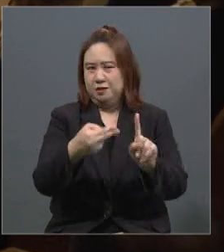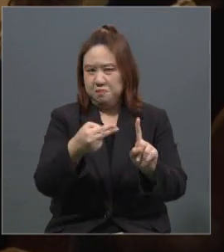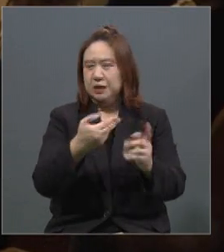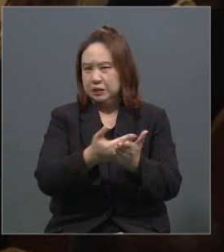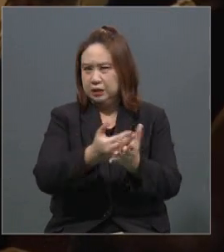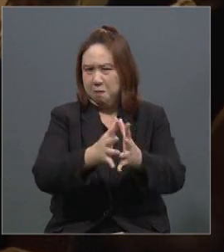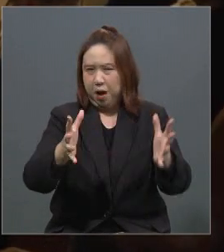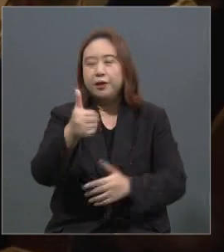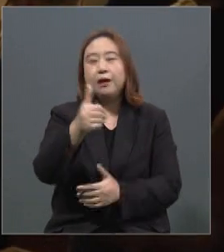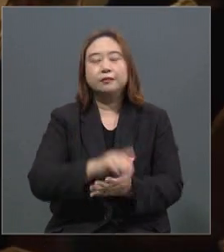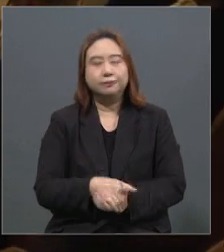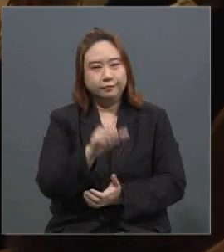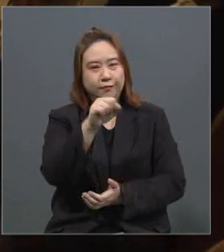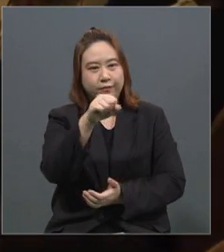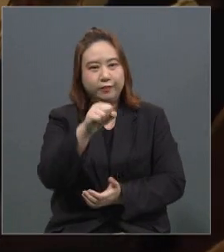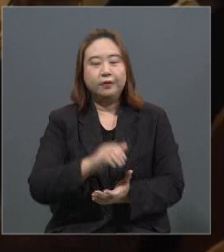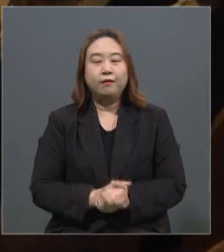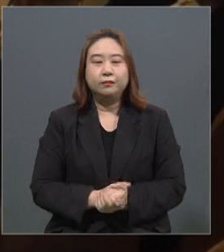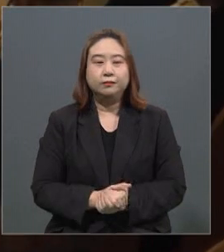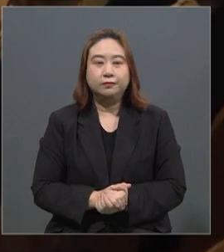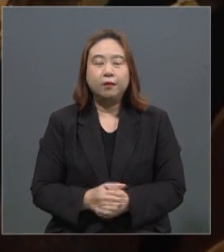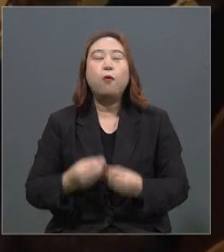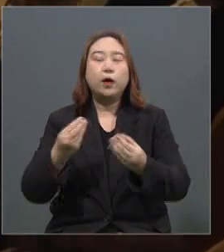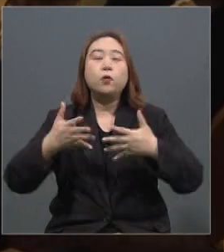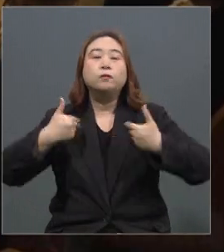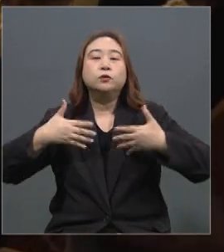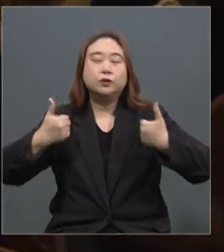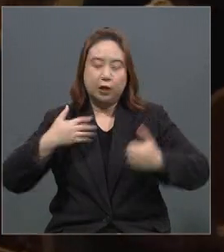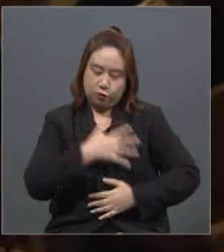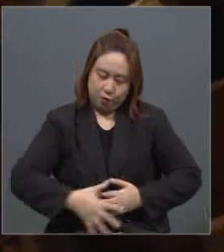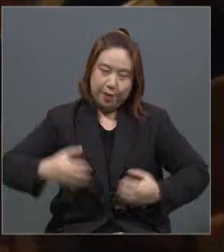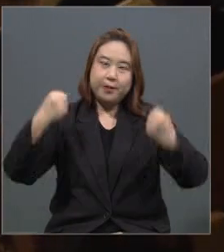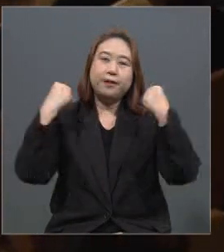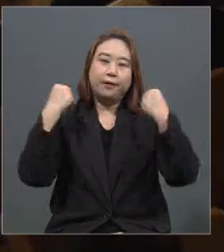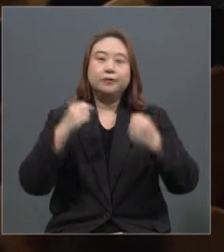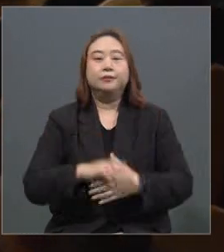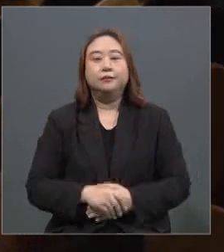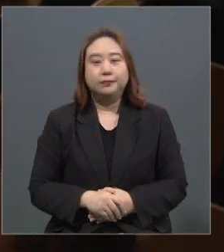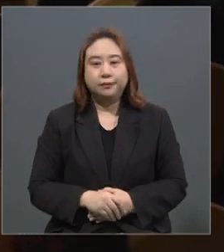าครัผมค่ะอเคค่ะขอใหมีคามสุขนะสุขภพแนแรงนะคะ